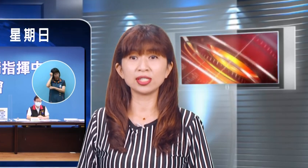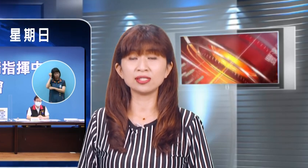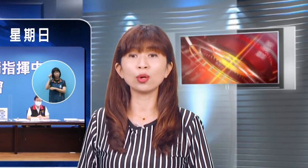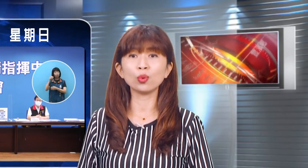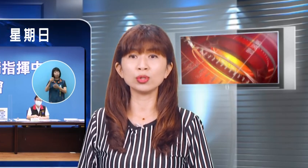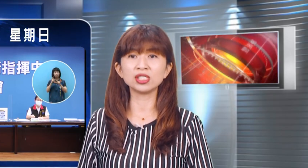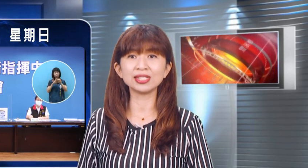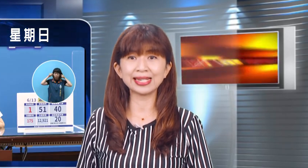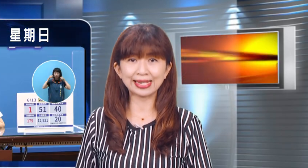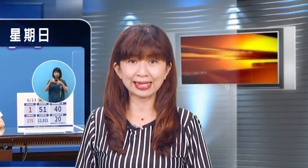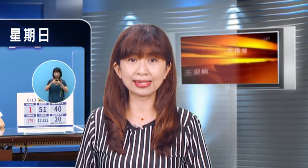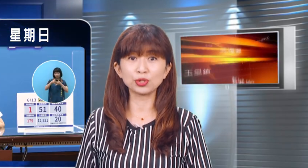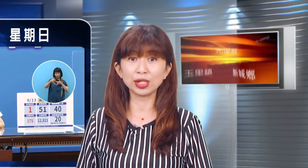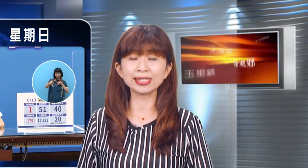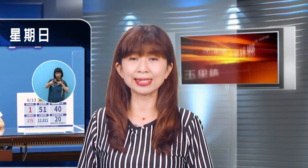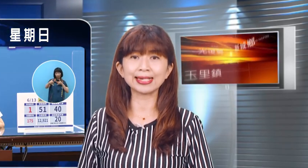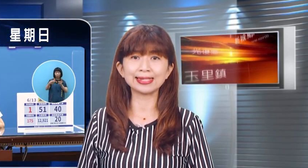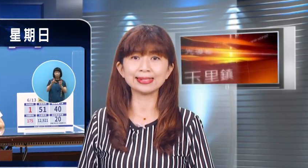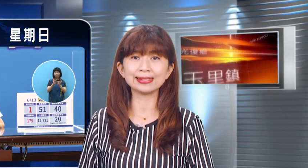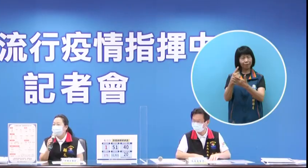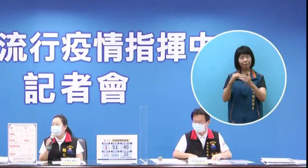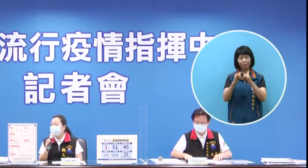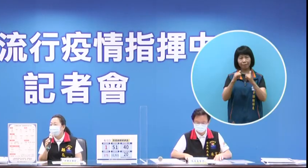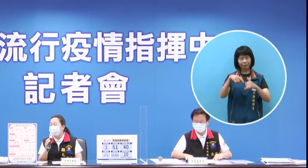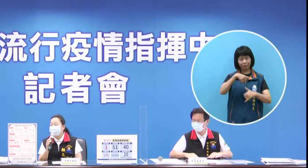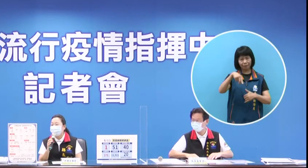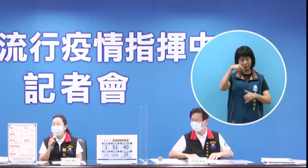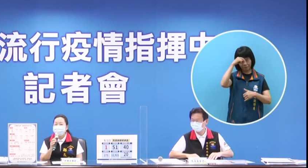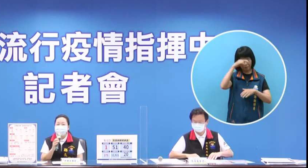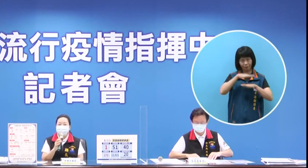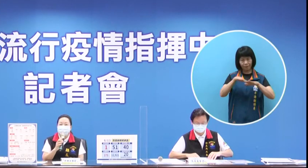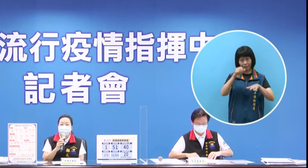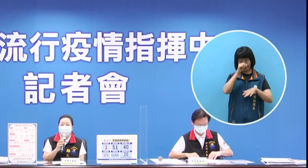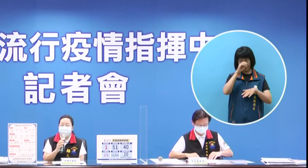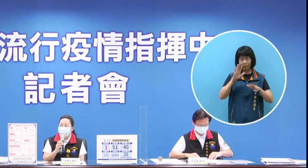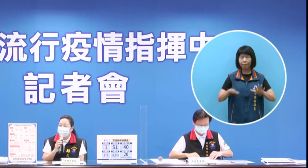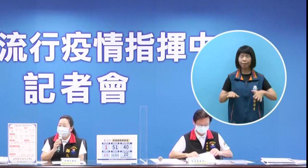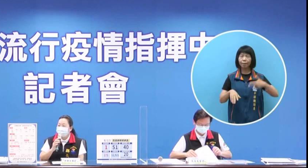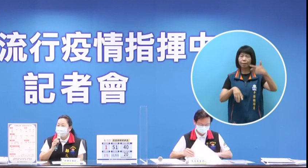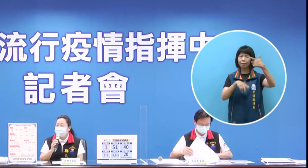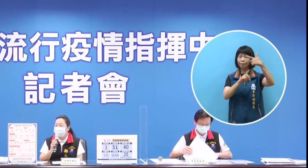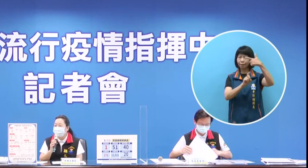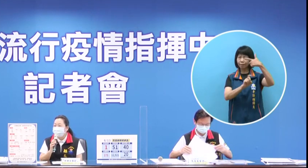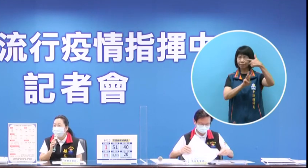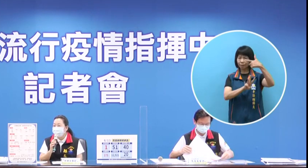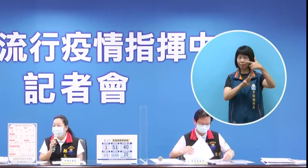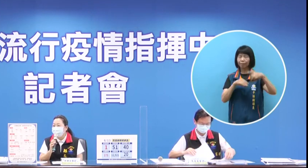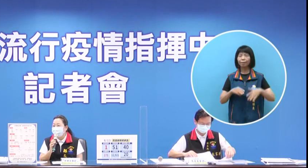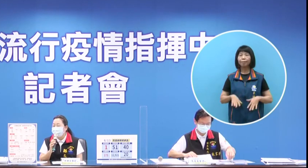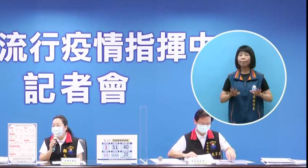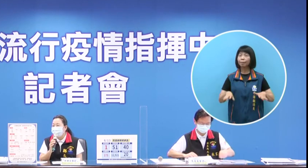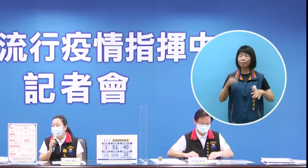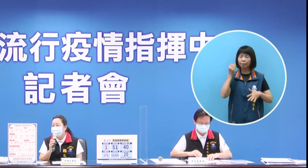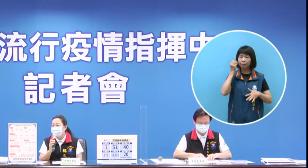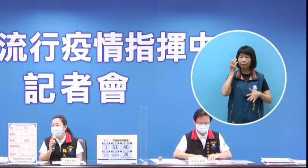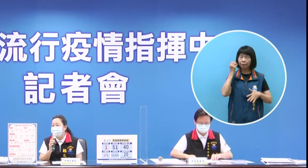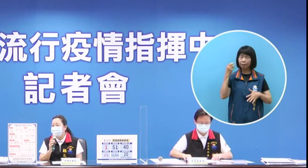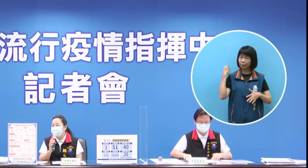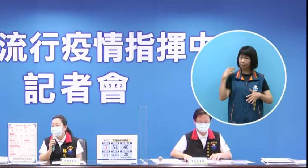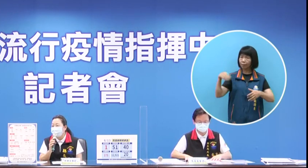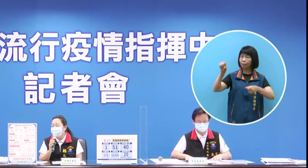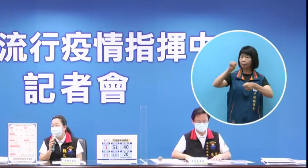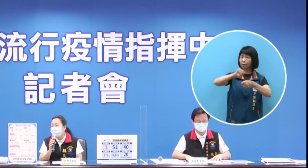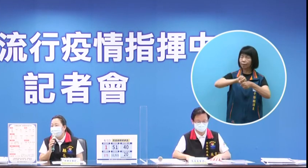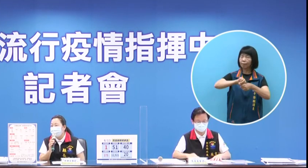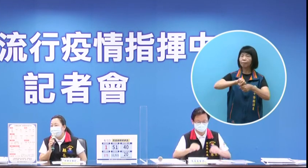区已经有51例的确诊个案。 今天是6月13号，那今天我们花莲县新增